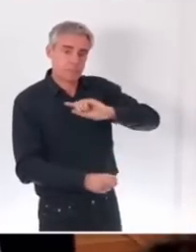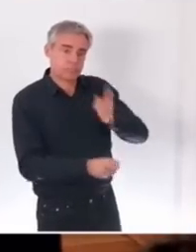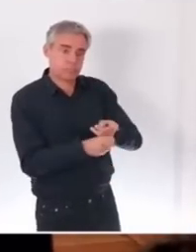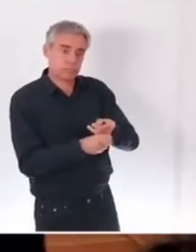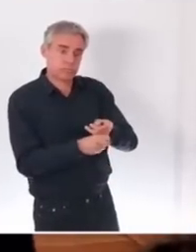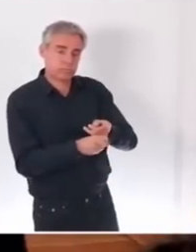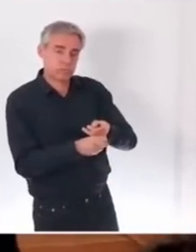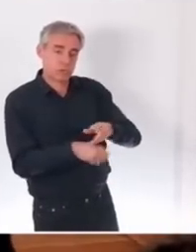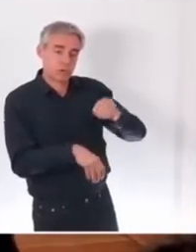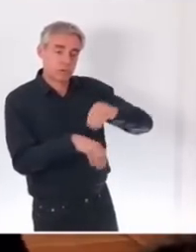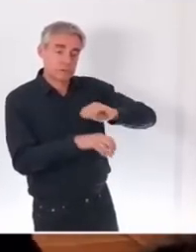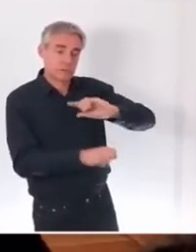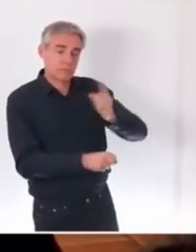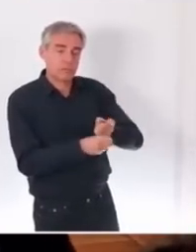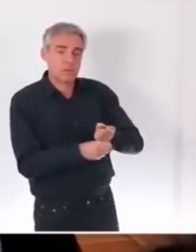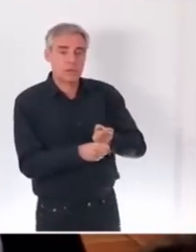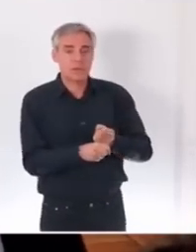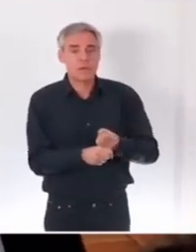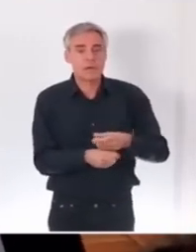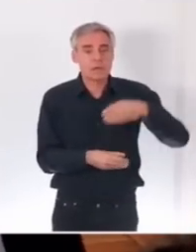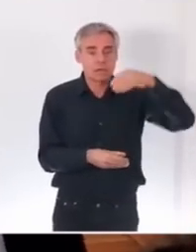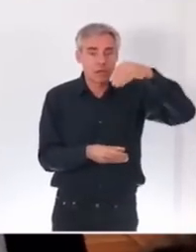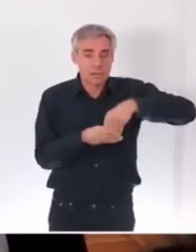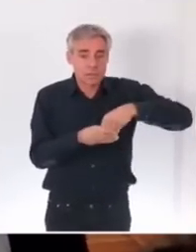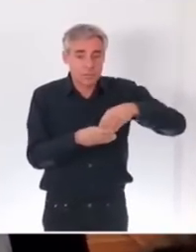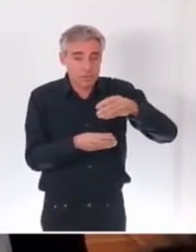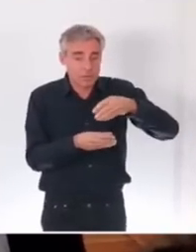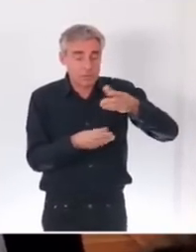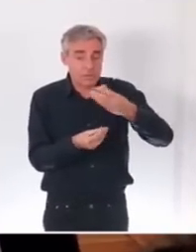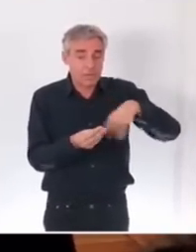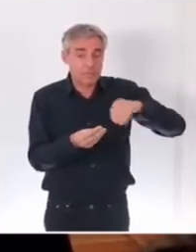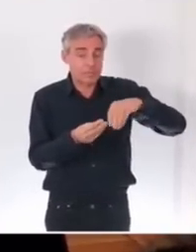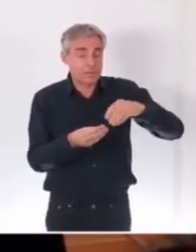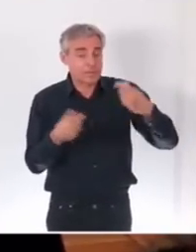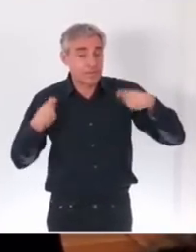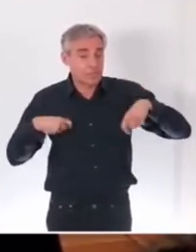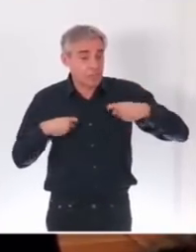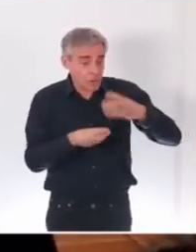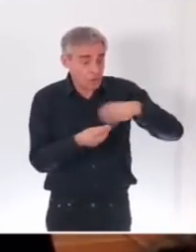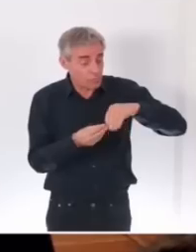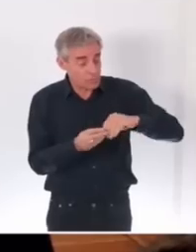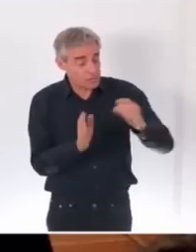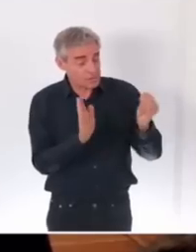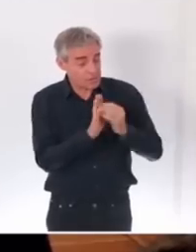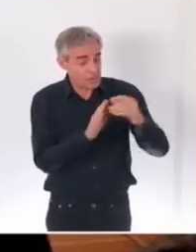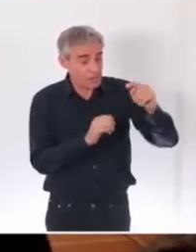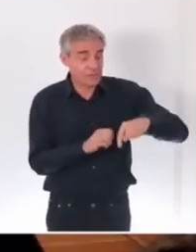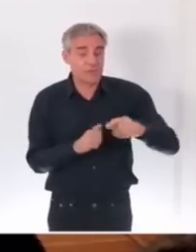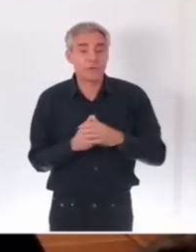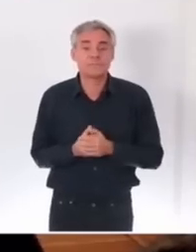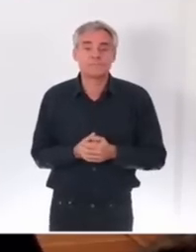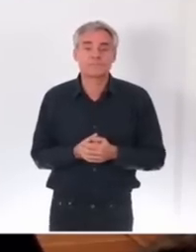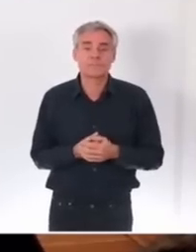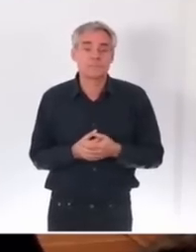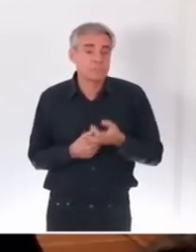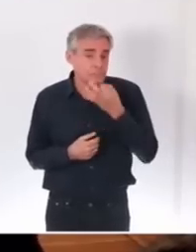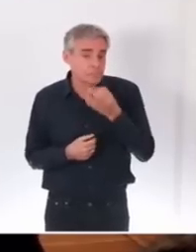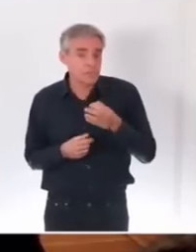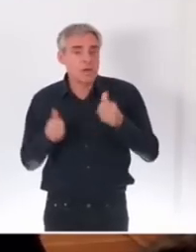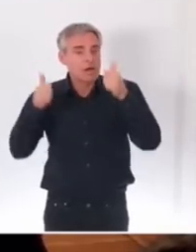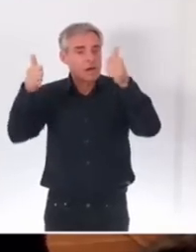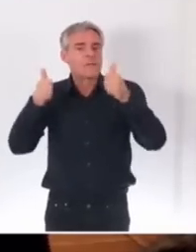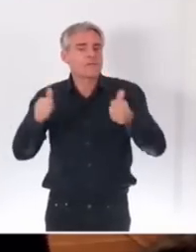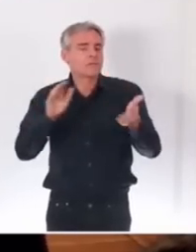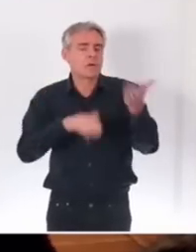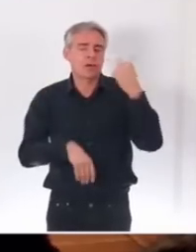une recommandation, d'inscrire des dépenses supplémentaires. Donc à quand, et je ne vais pas être en contradiction intellectuelle, on vous demande le retrait de cette